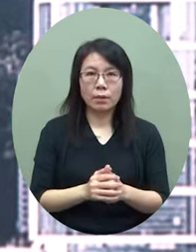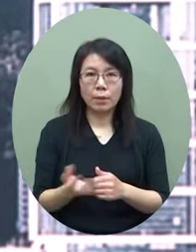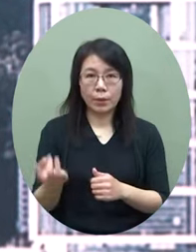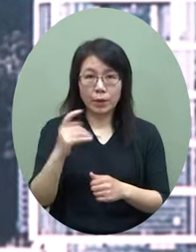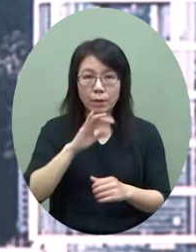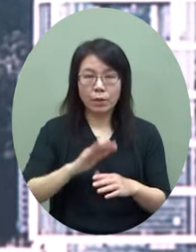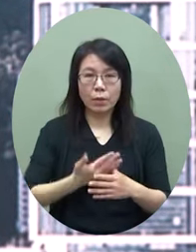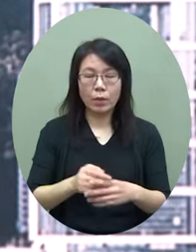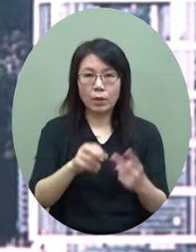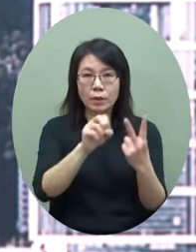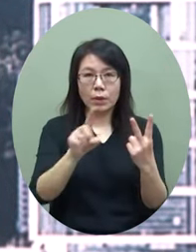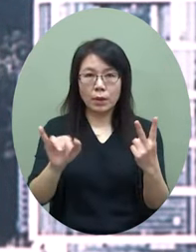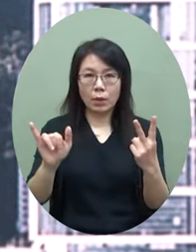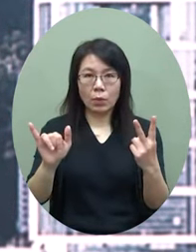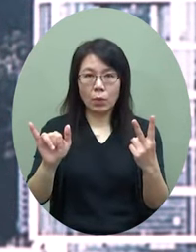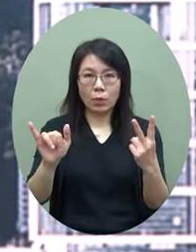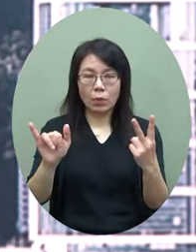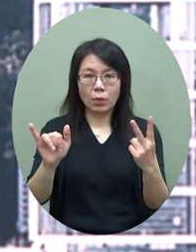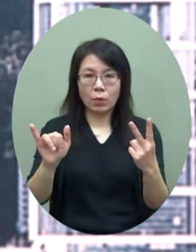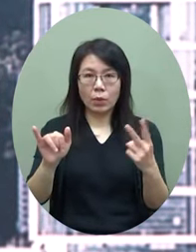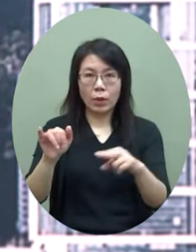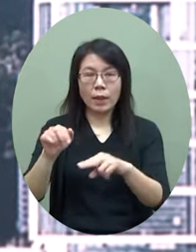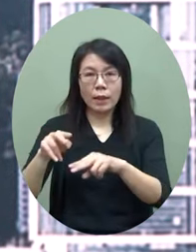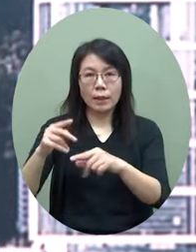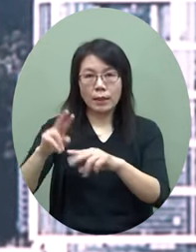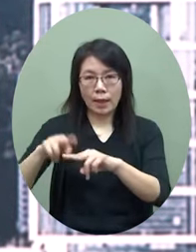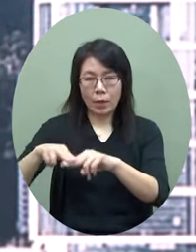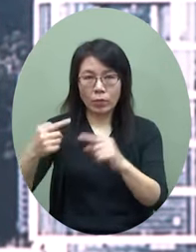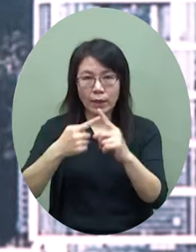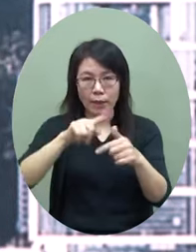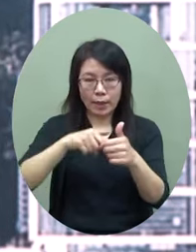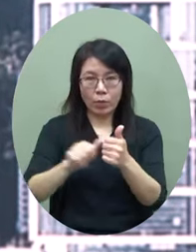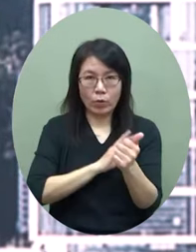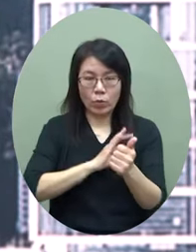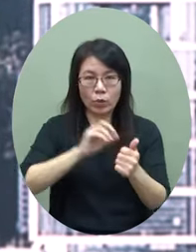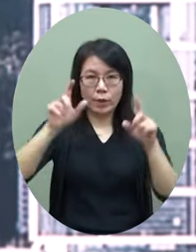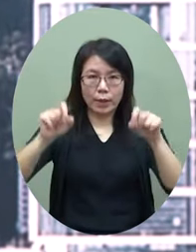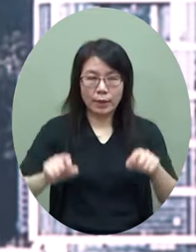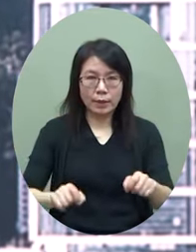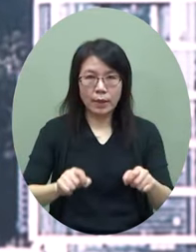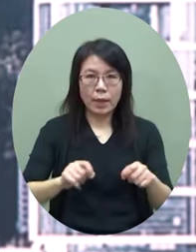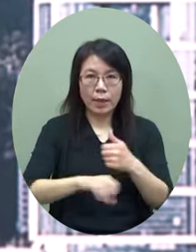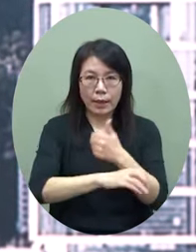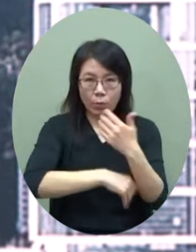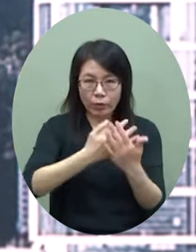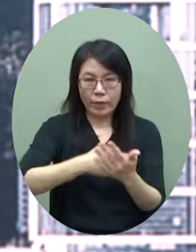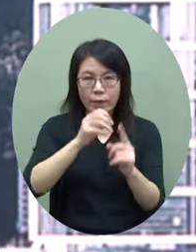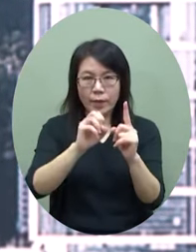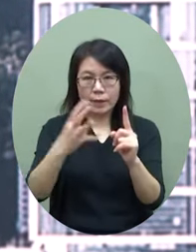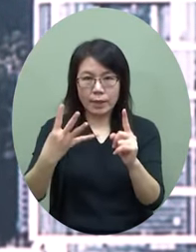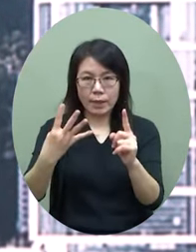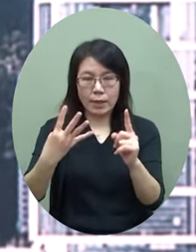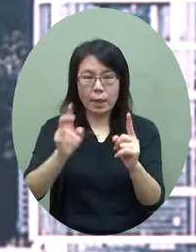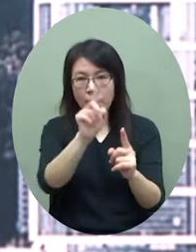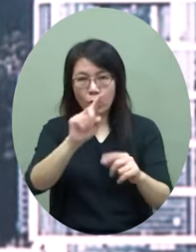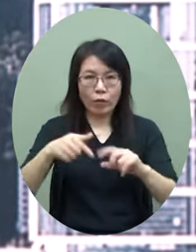于在2016年全国人大常委会解释了《基本法104条》里面应该如何进行宣